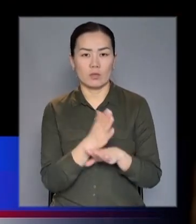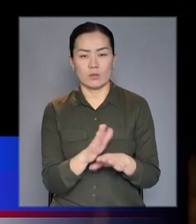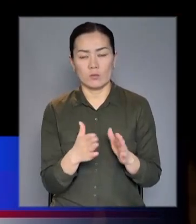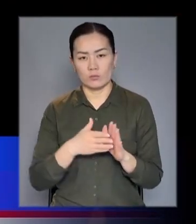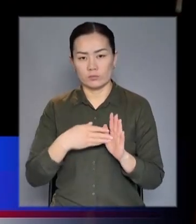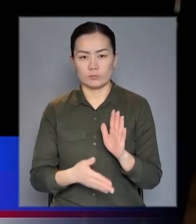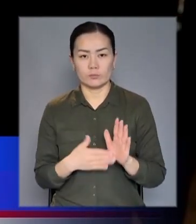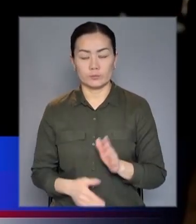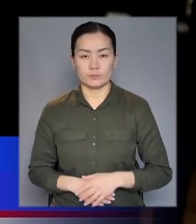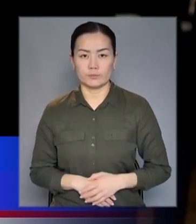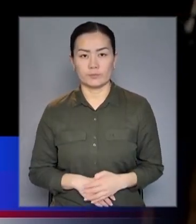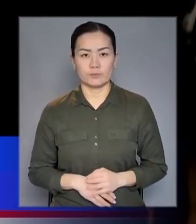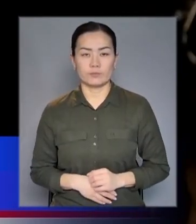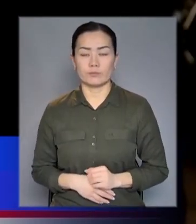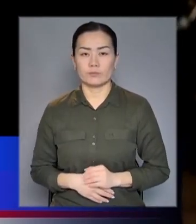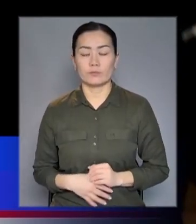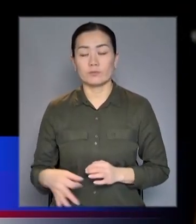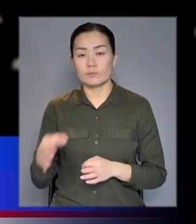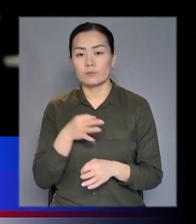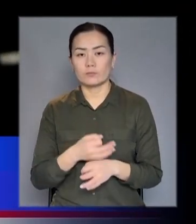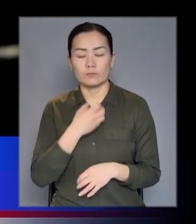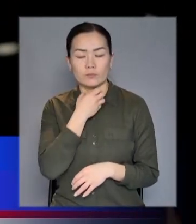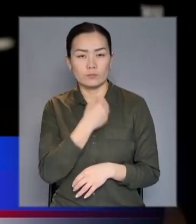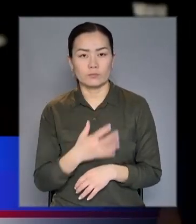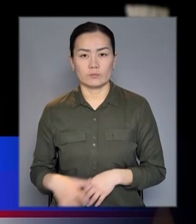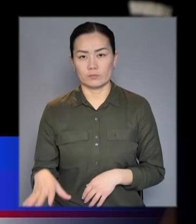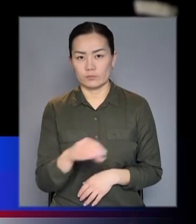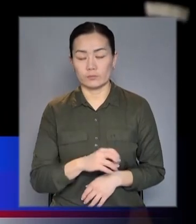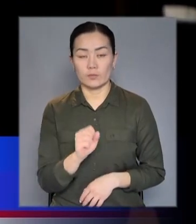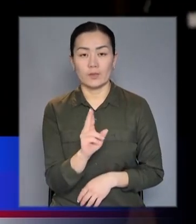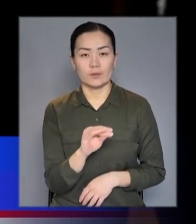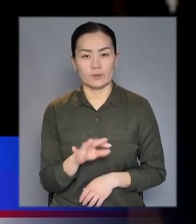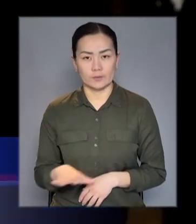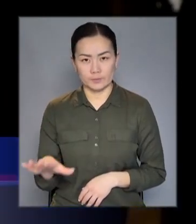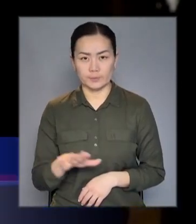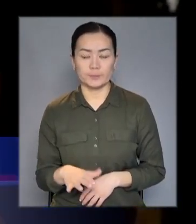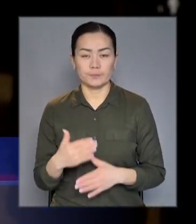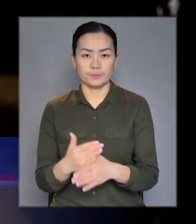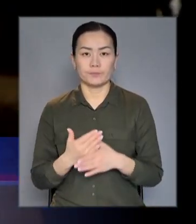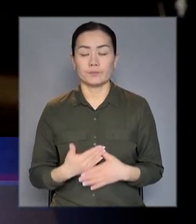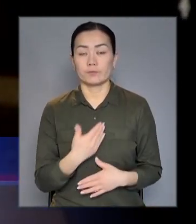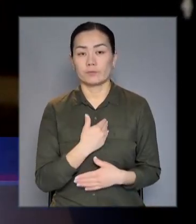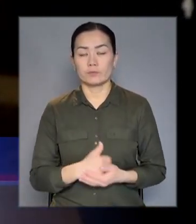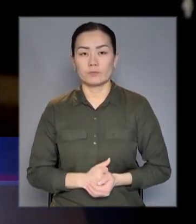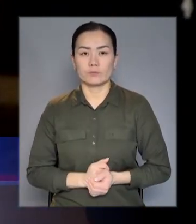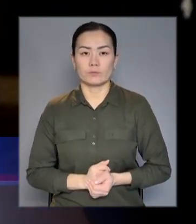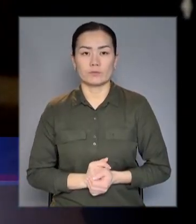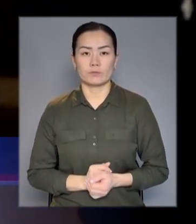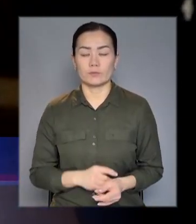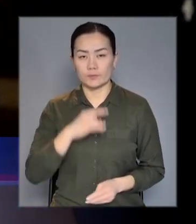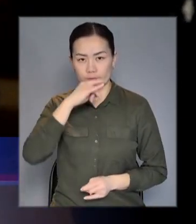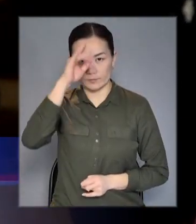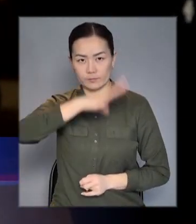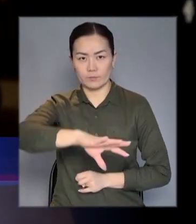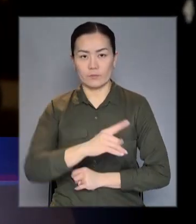атыр. Эч ким бизге сурагыбызга жооп бере алмай тур. Биздин акимчилик көмөк сурады ма? Биздин